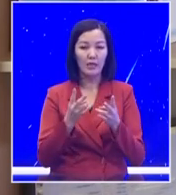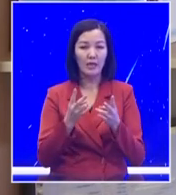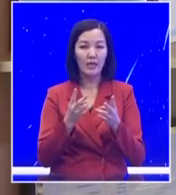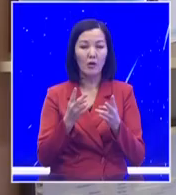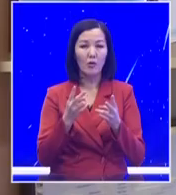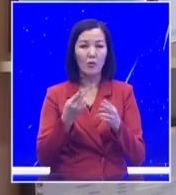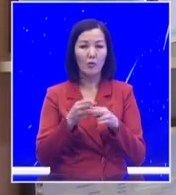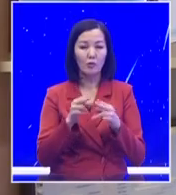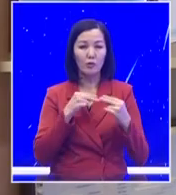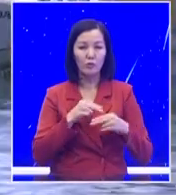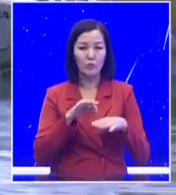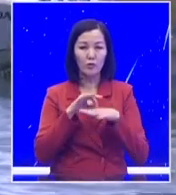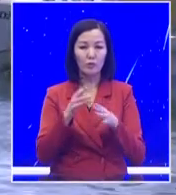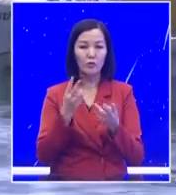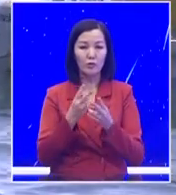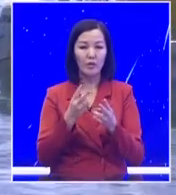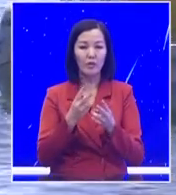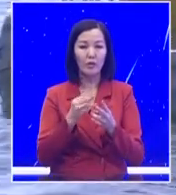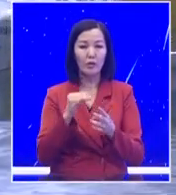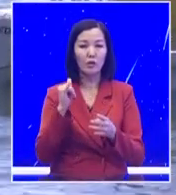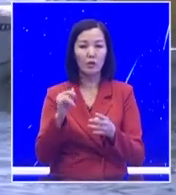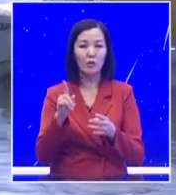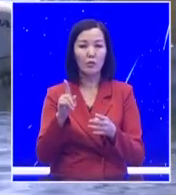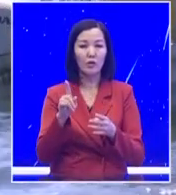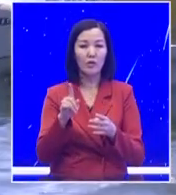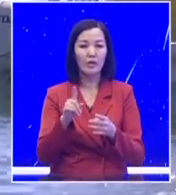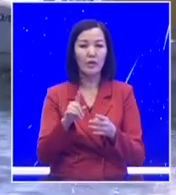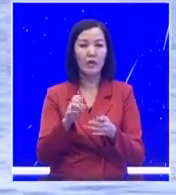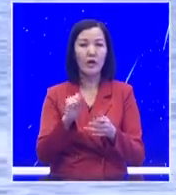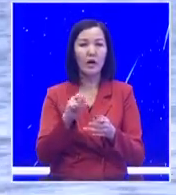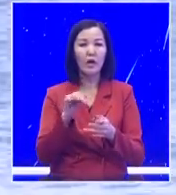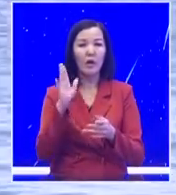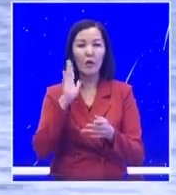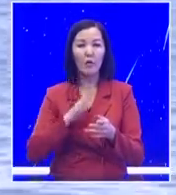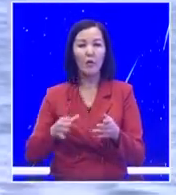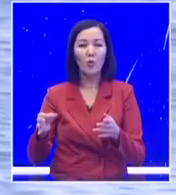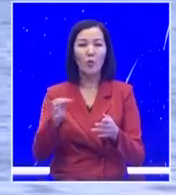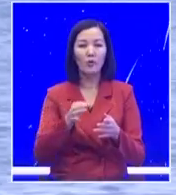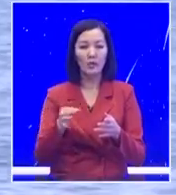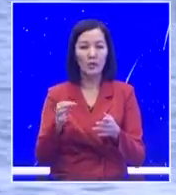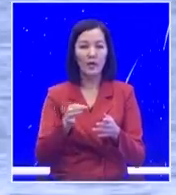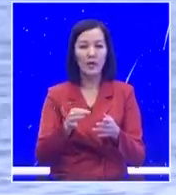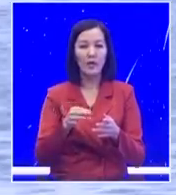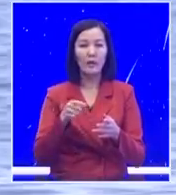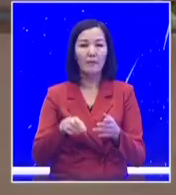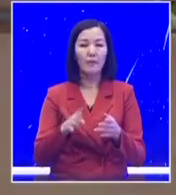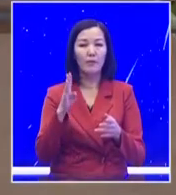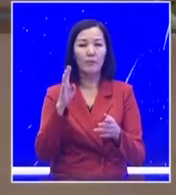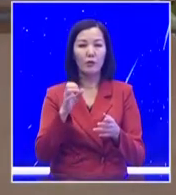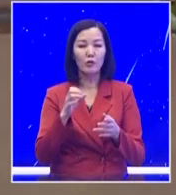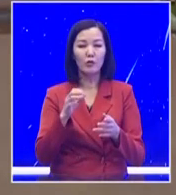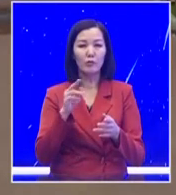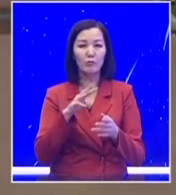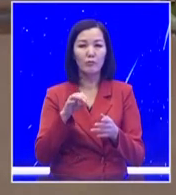жұмысты қолға бағыт қалайық деп отырмыз. Жетісу жақты саналатын Алакөлге былтыр 1 миллион 340 мың туристі қабылдаған. Ал мұндағы